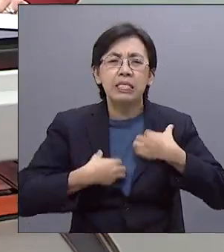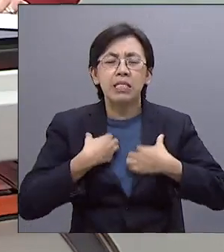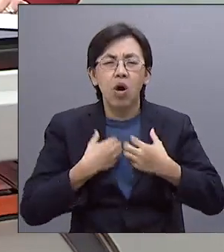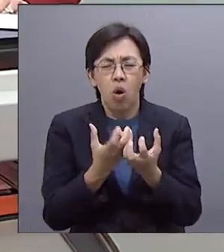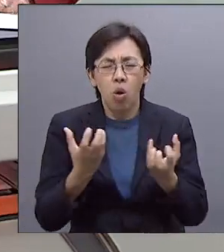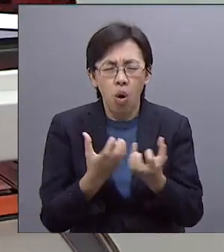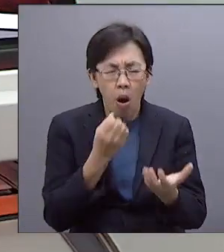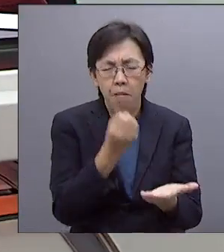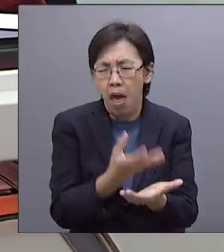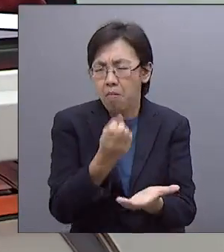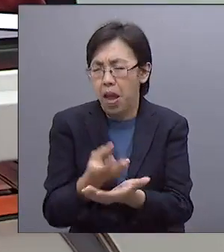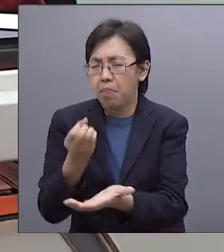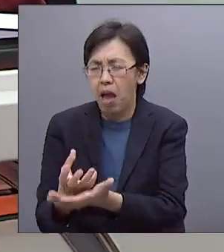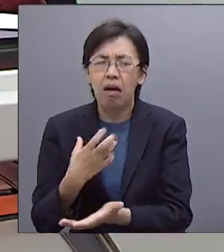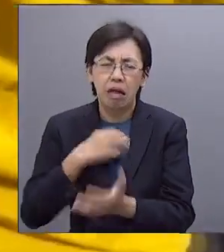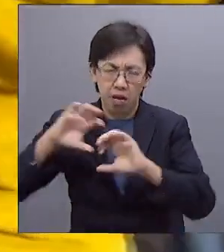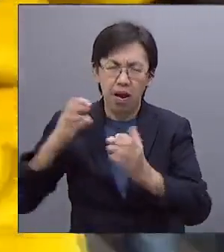าตอนนี้แพงมากจริงๆค่ะ